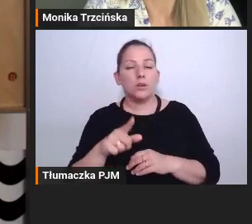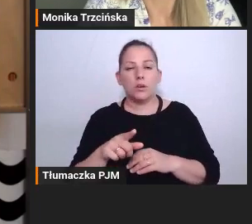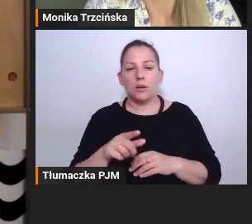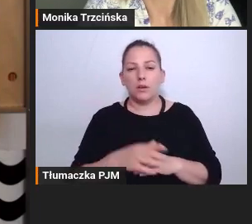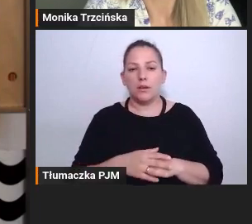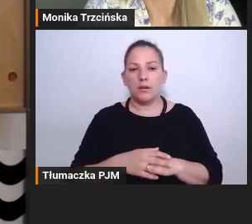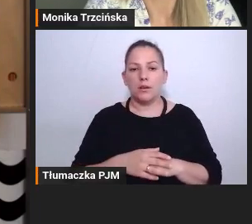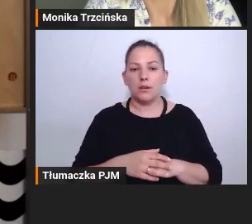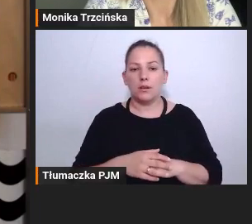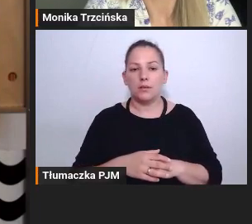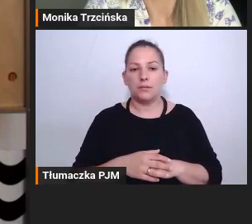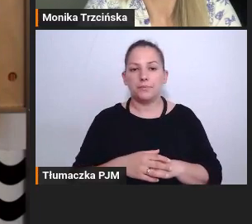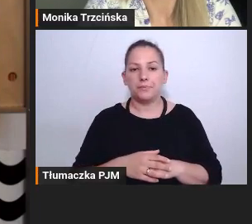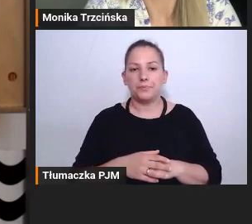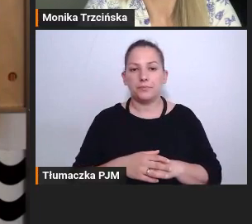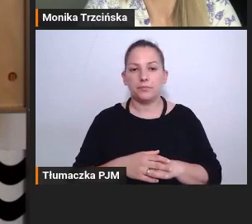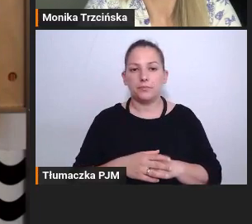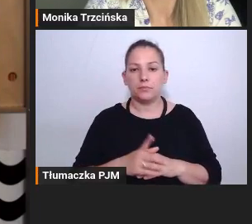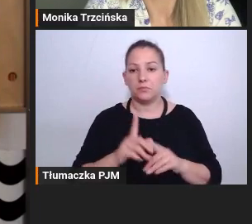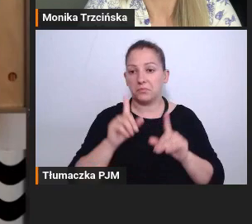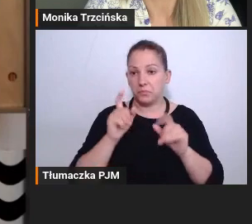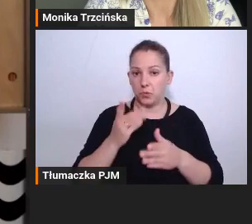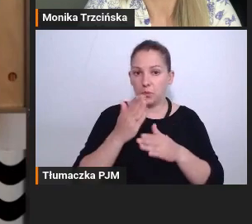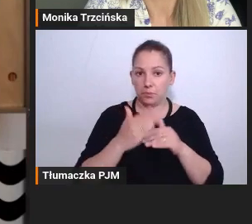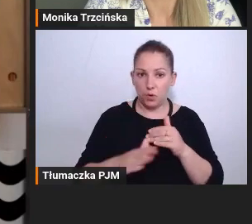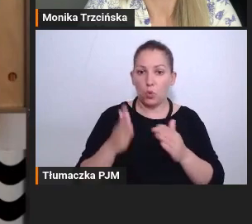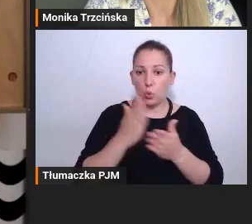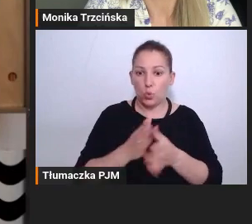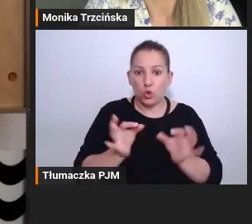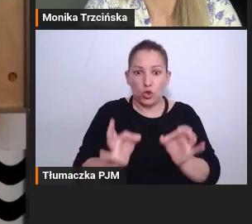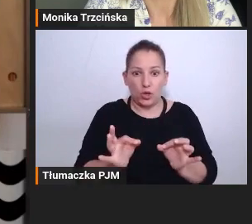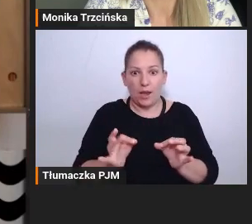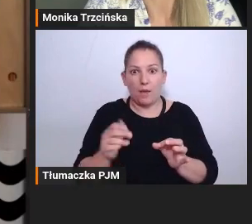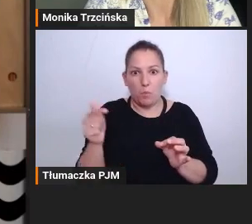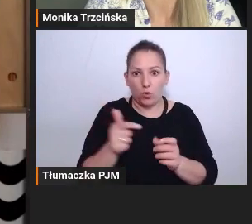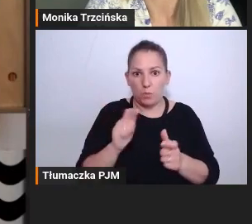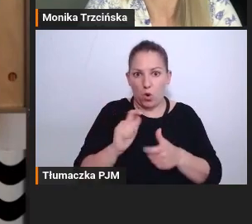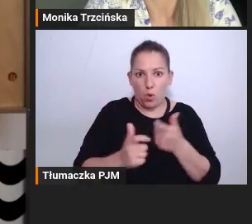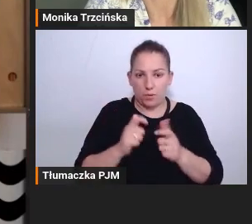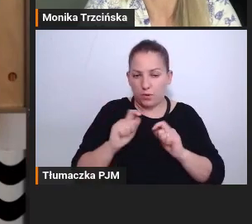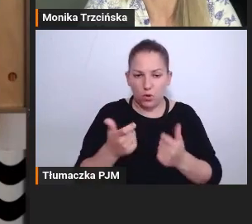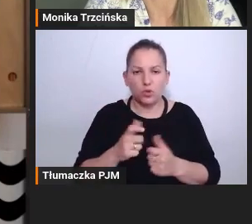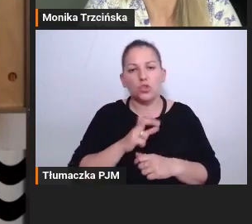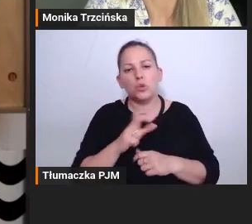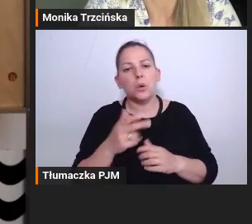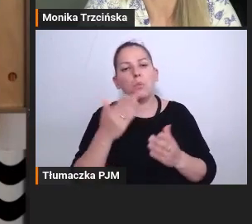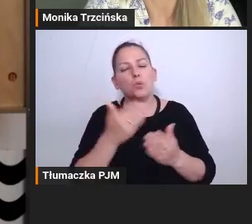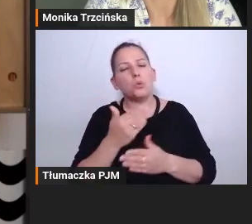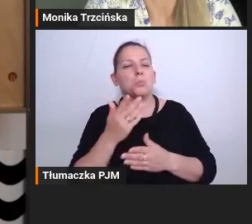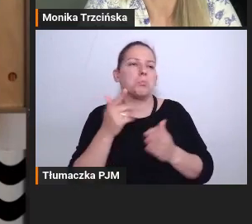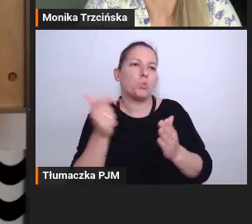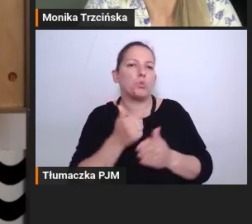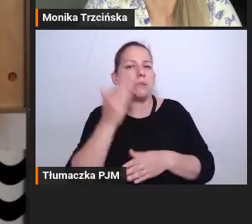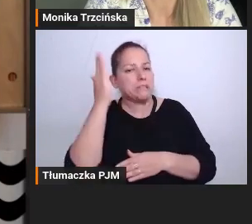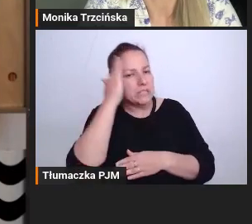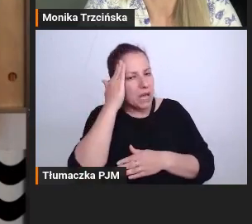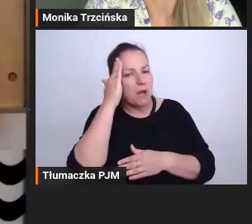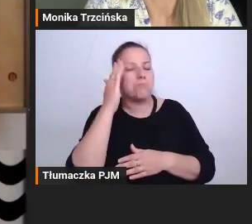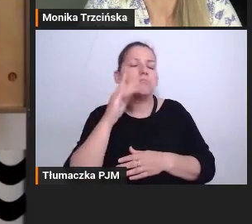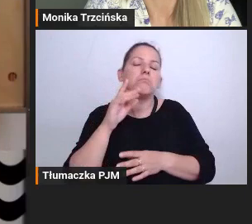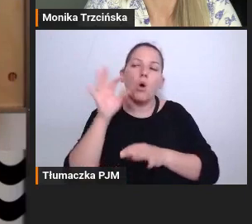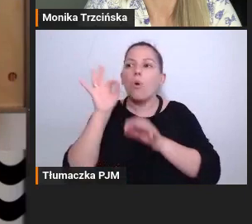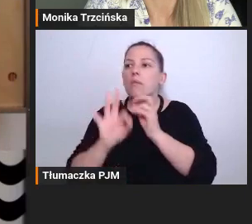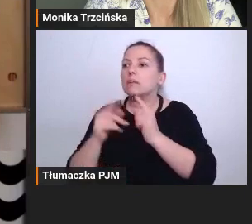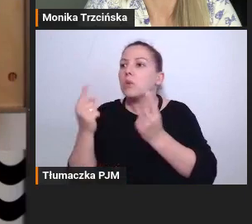wejście oznacza, że my już dzisiaj już coś musimy zrobić, czy po prostu musimy je tylko znać i w konkretnych sytuacjach